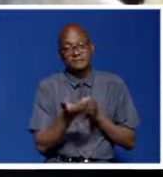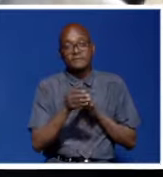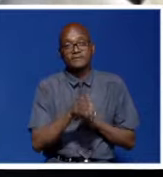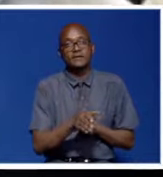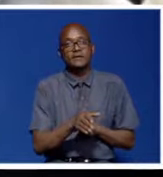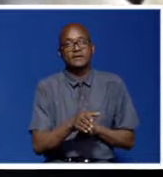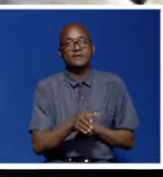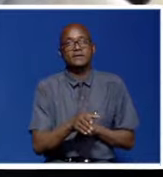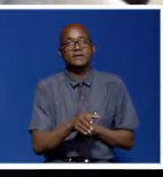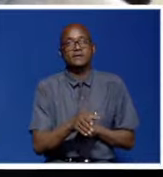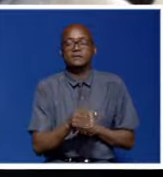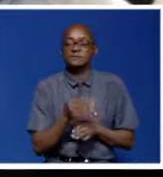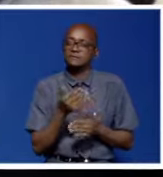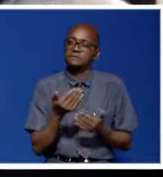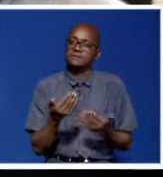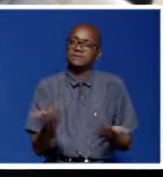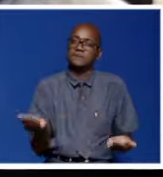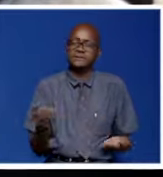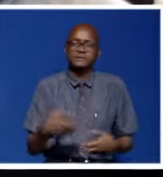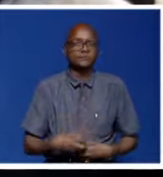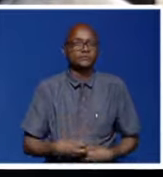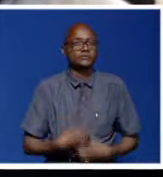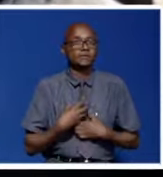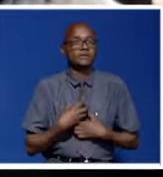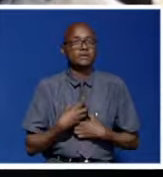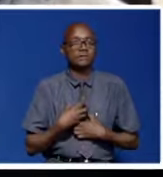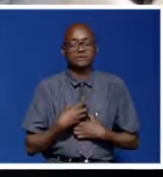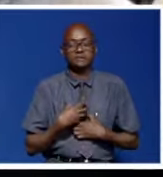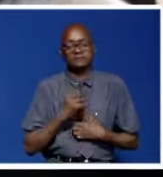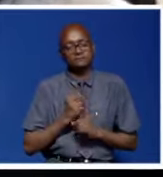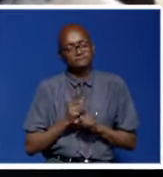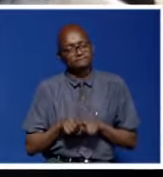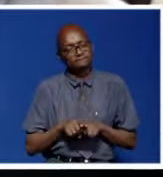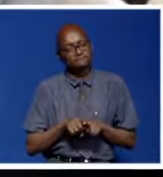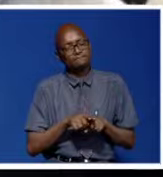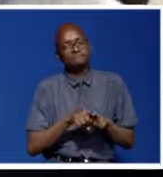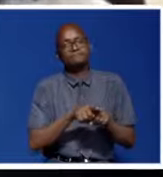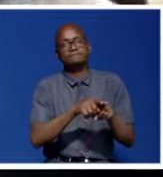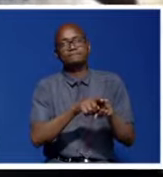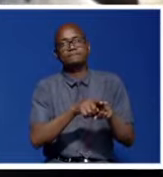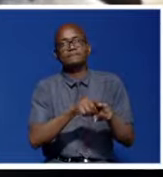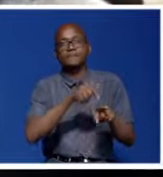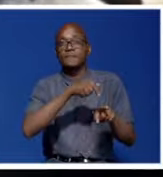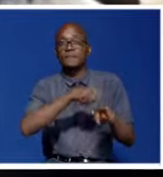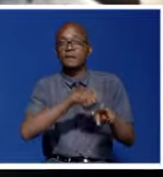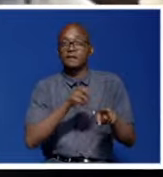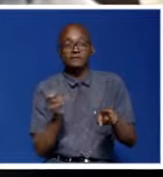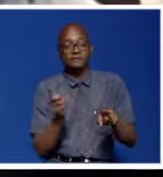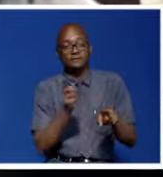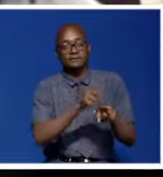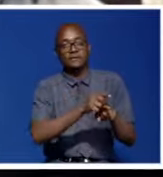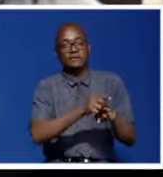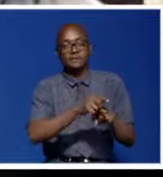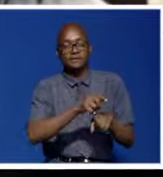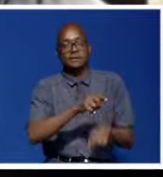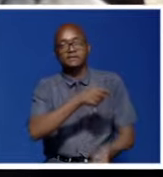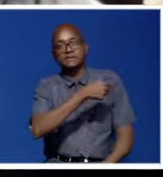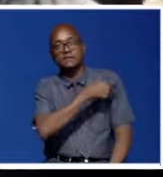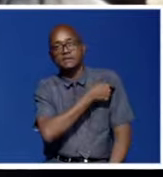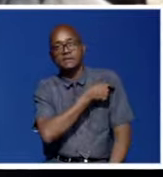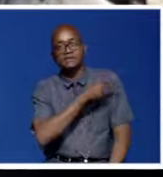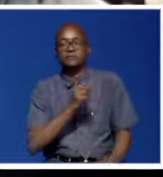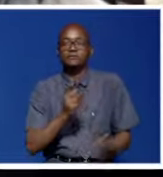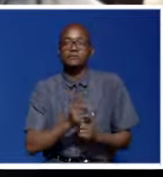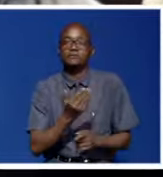amekufa. Basi tukashituka, basi tukaamka kufuatana naye. Sasa wakati tulipoenda paka tukafika zahanati,